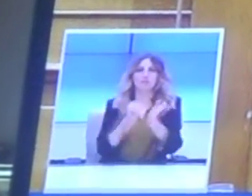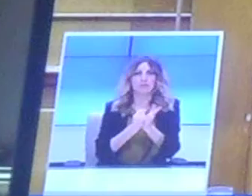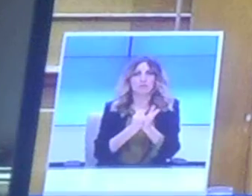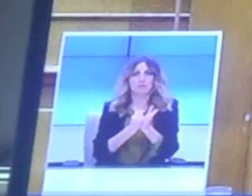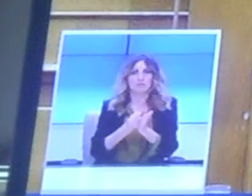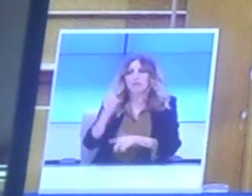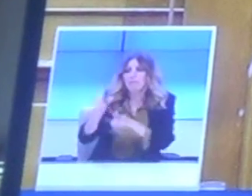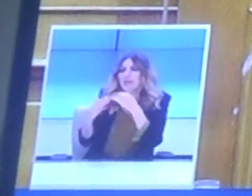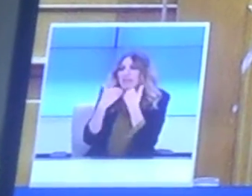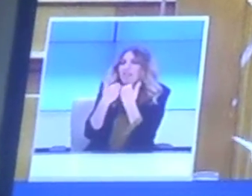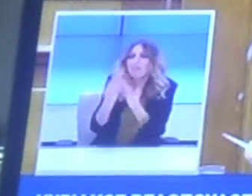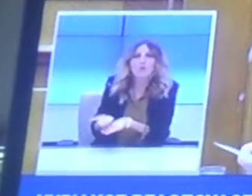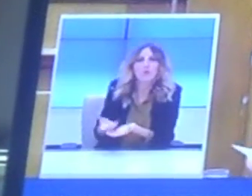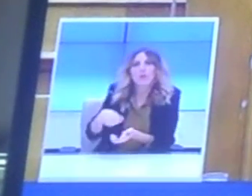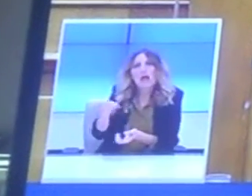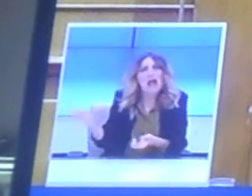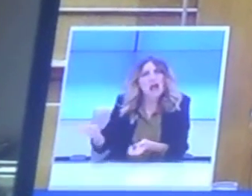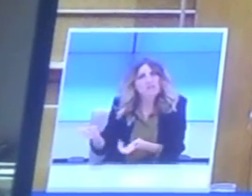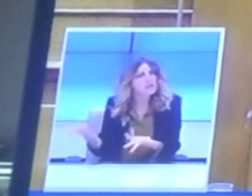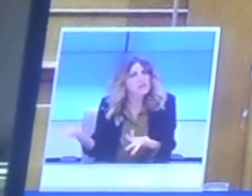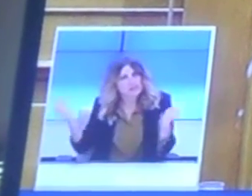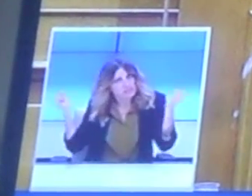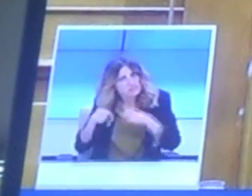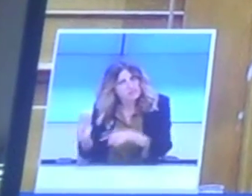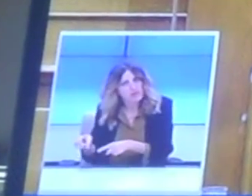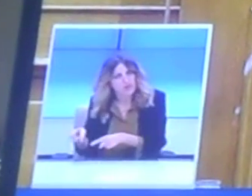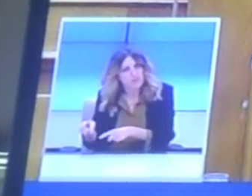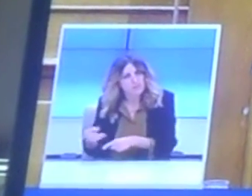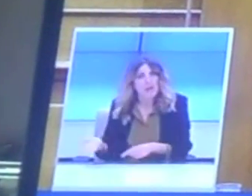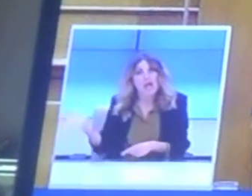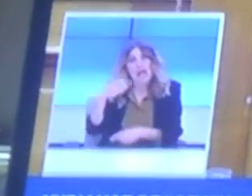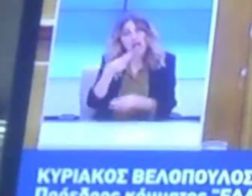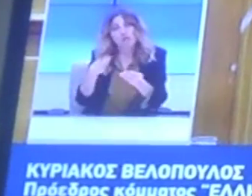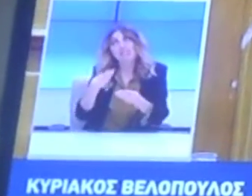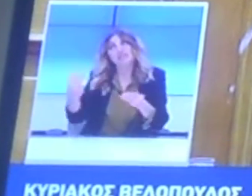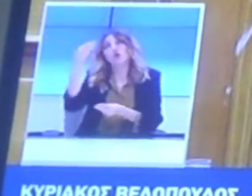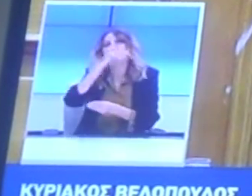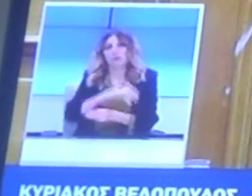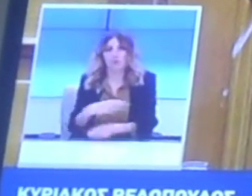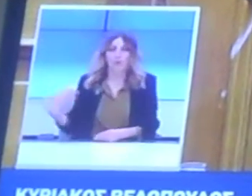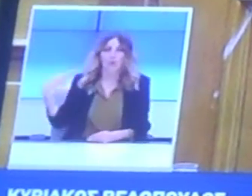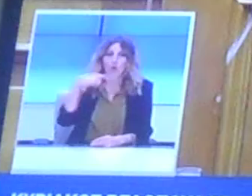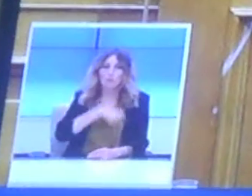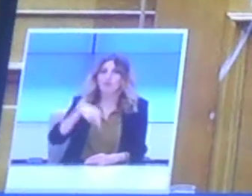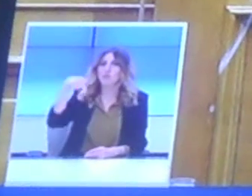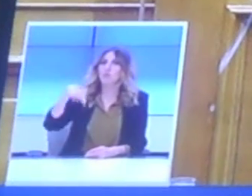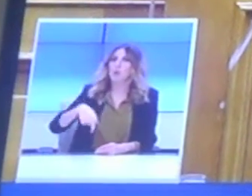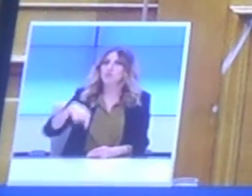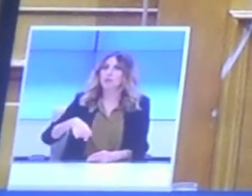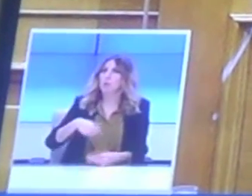Και δεν είναι μόνο αυτό. Ακούστε. Το χειρότερο από όλα, έρχεται εδώ ο Πρωθυπουργός, ως γιατρός, και μας είπε ότι το εμβόλιο είναι